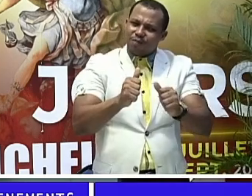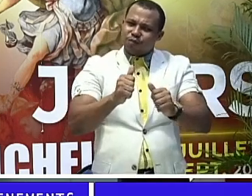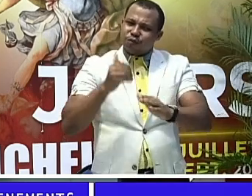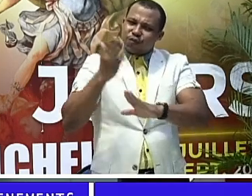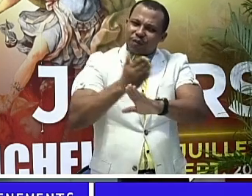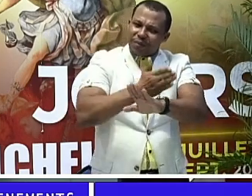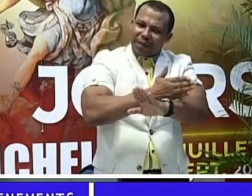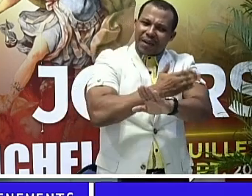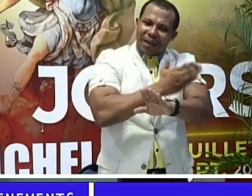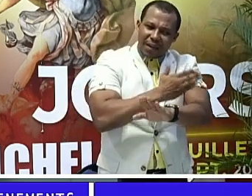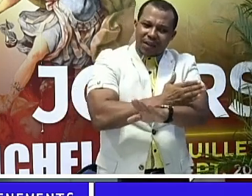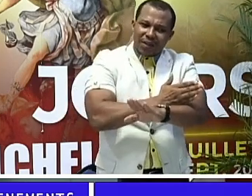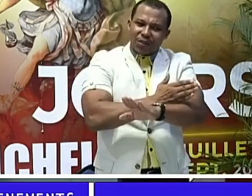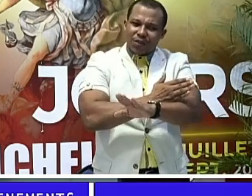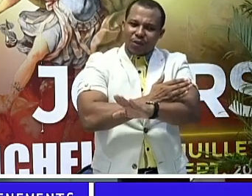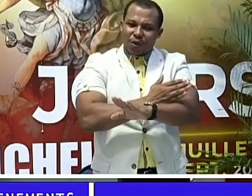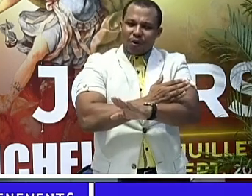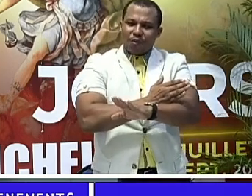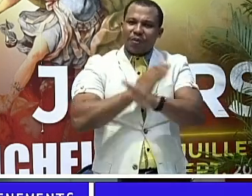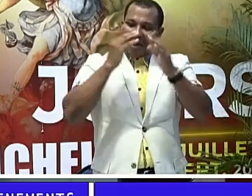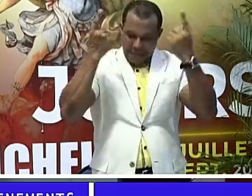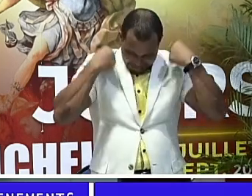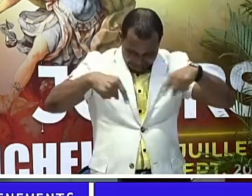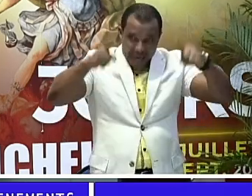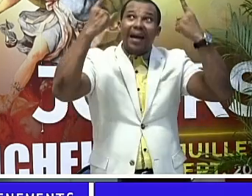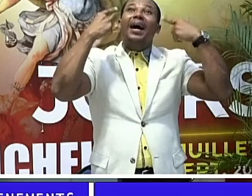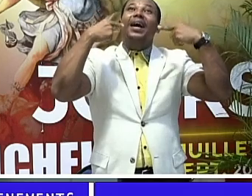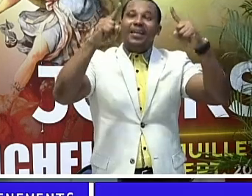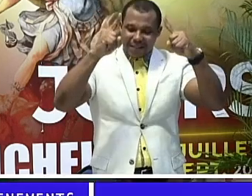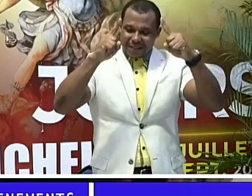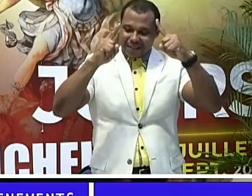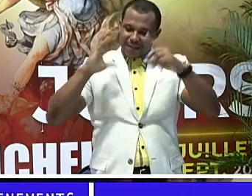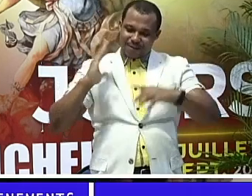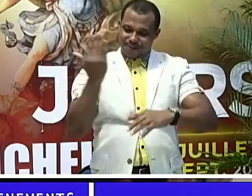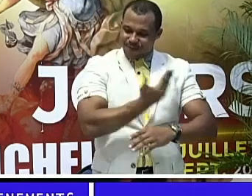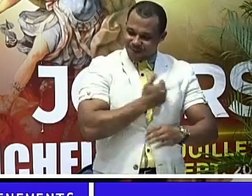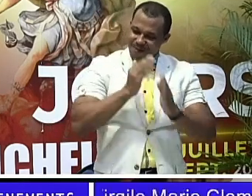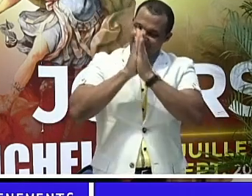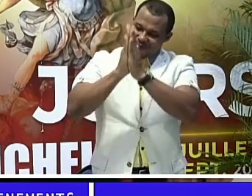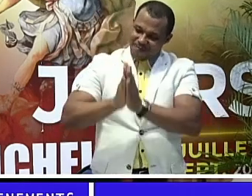leur sort. Exauce notre prière.